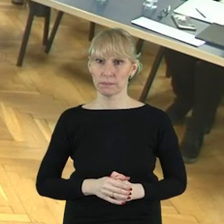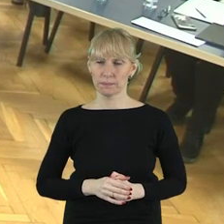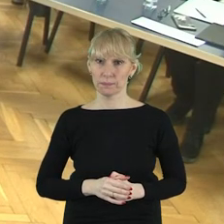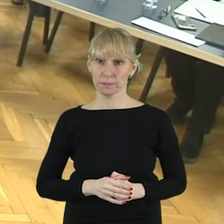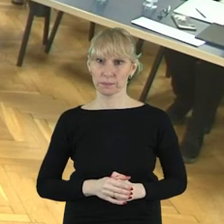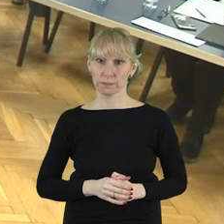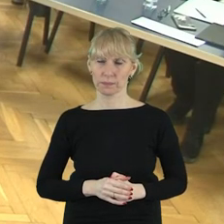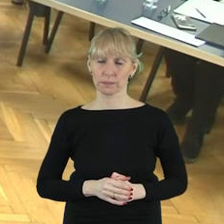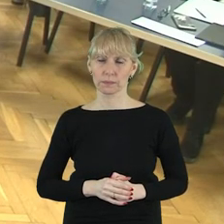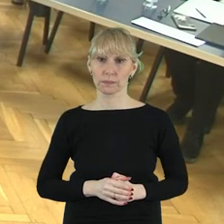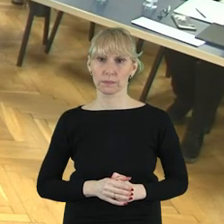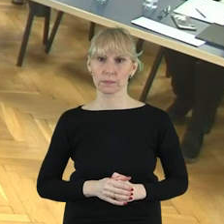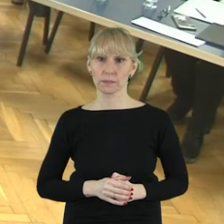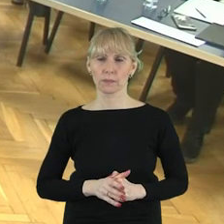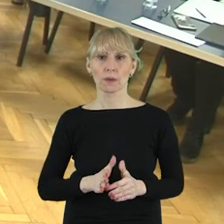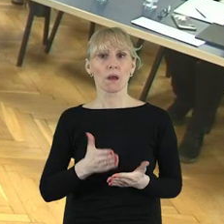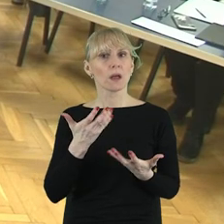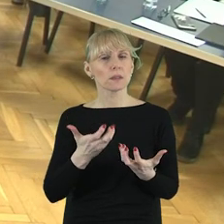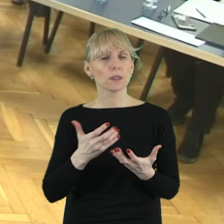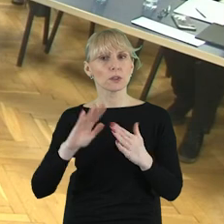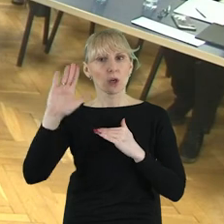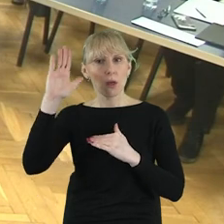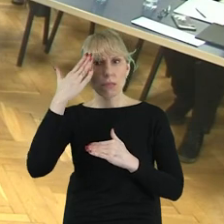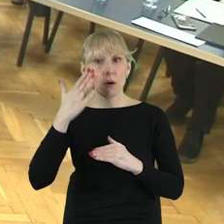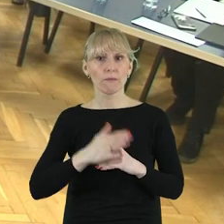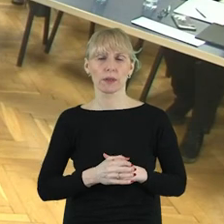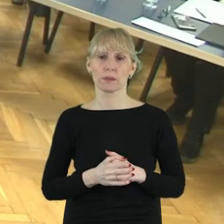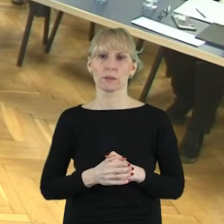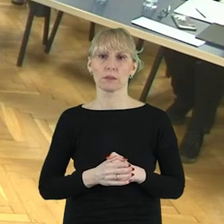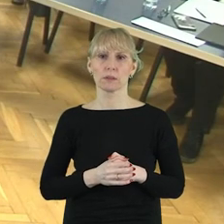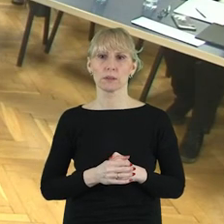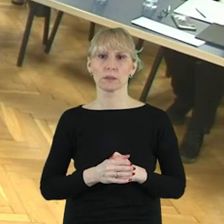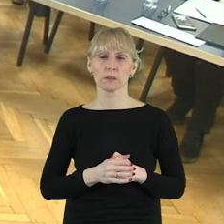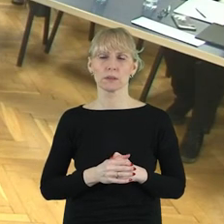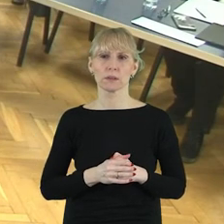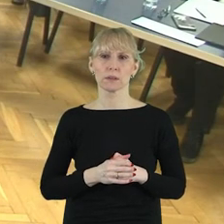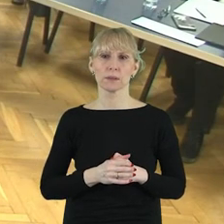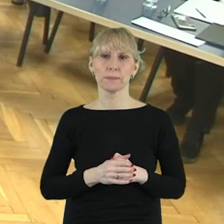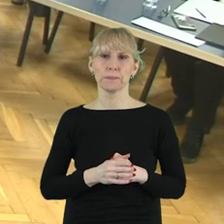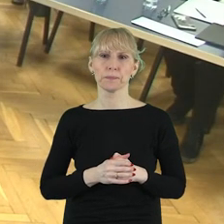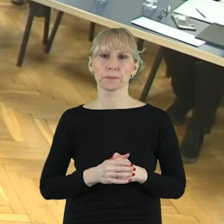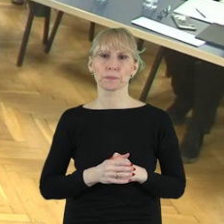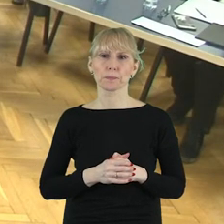skutki. Chciałbym się dowiedzieć, Szanowni Państwo, na temat tego, czy